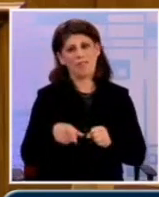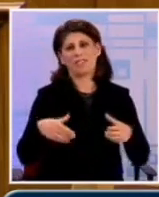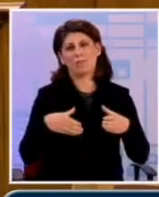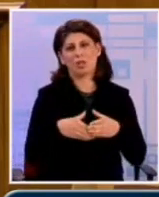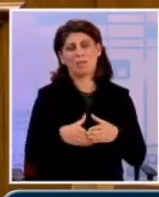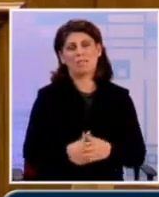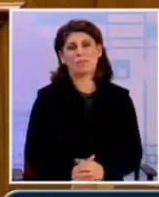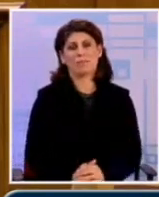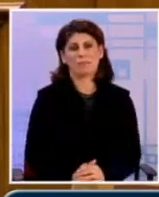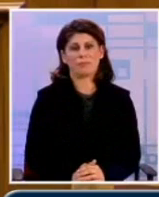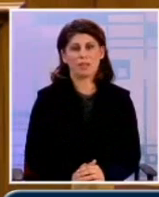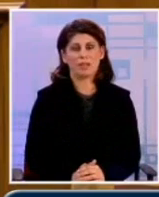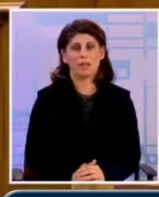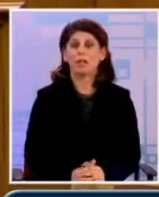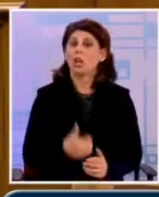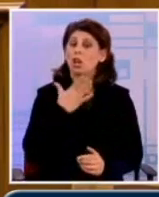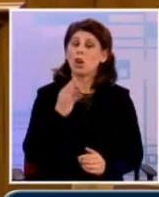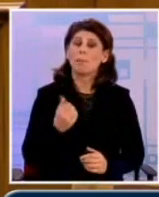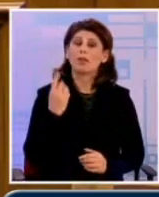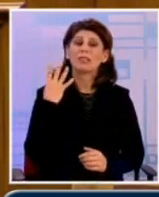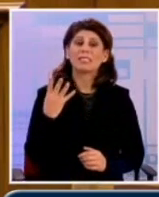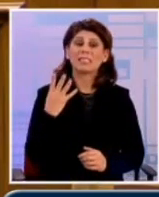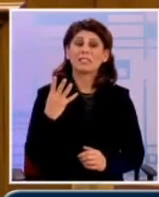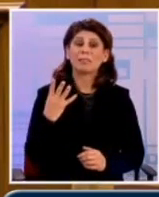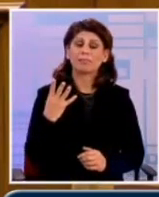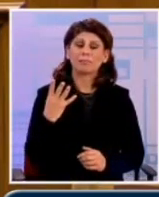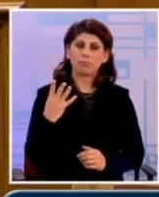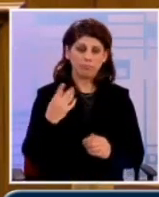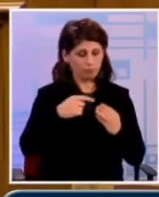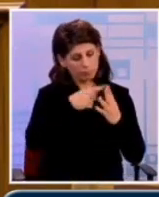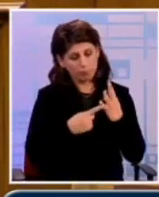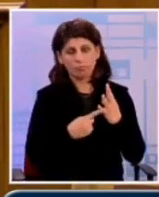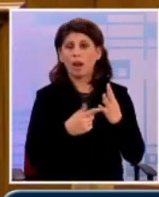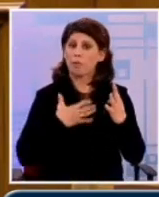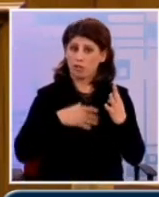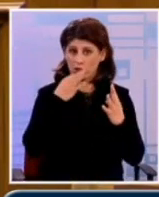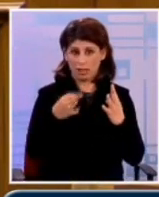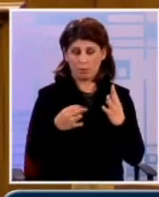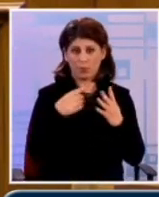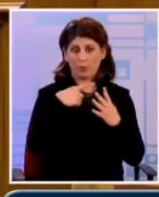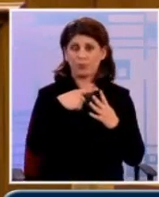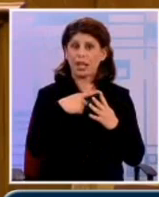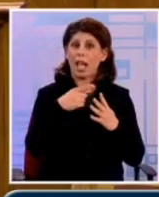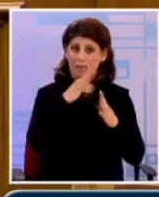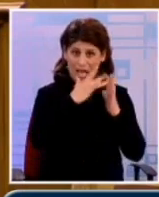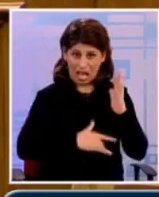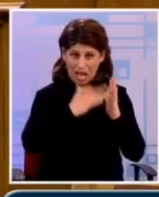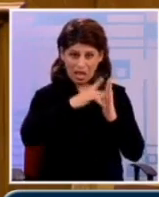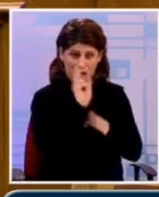Επιτροπής. Διότι υπάρχουν 4 πτυχές τις οποίες θα ήθελα να αναφέρω. Σε αυτά τα